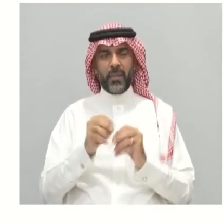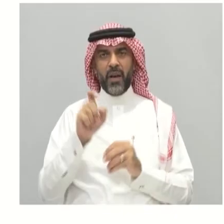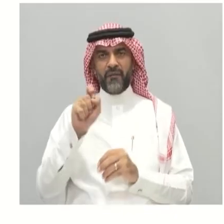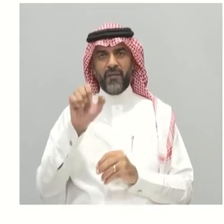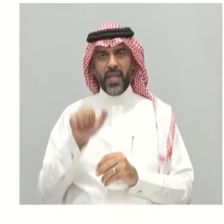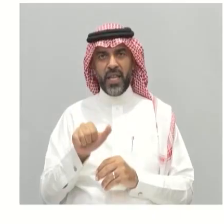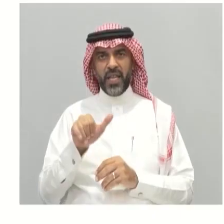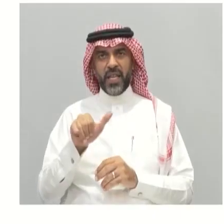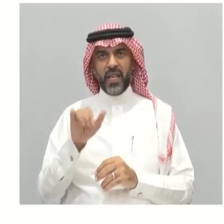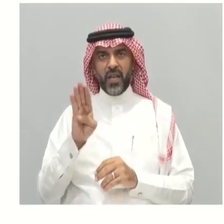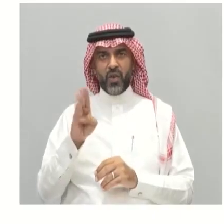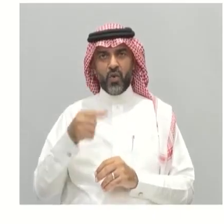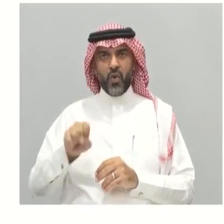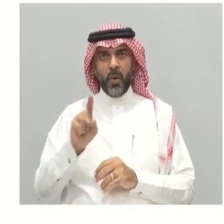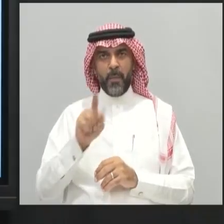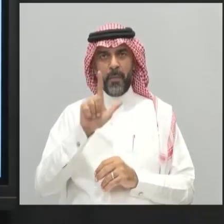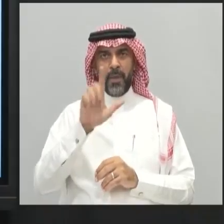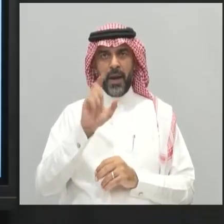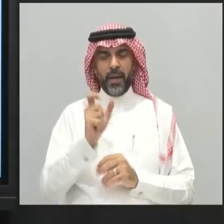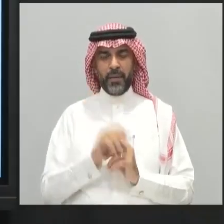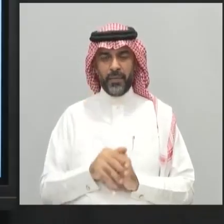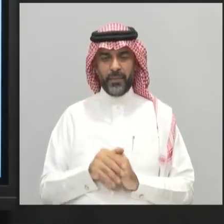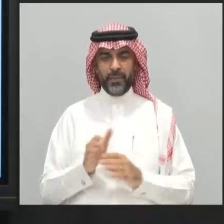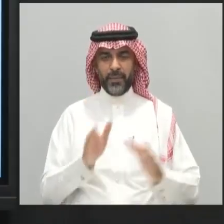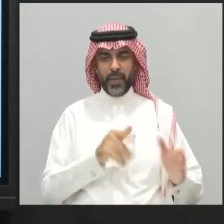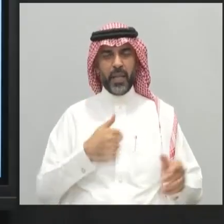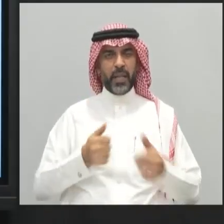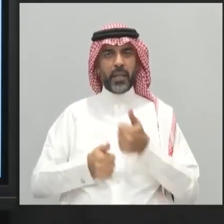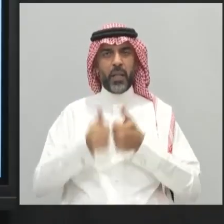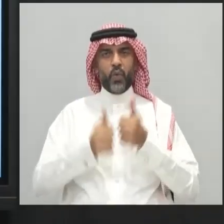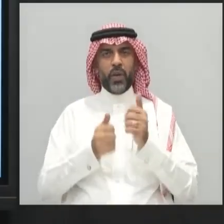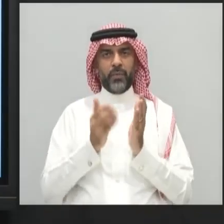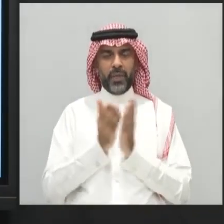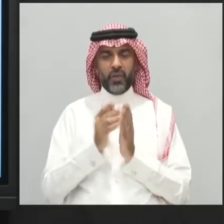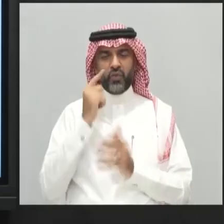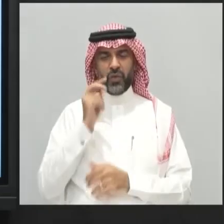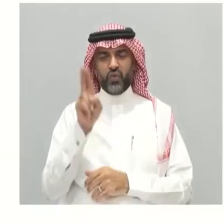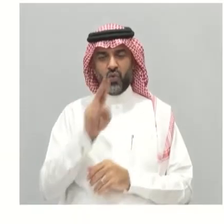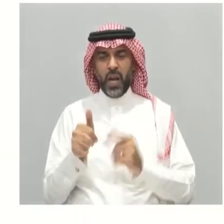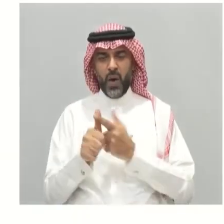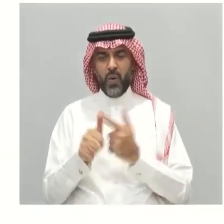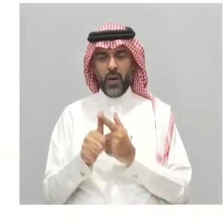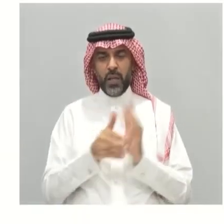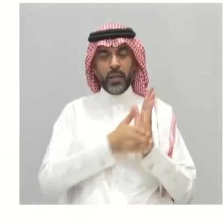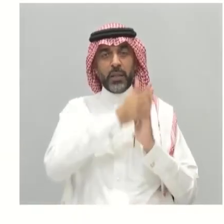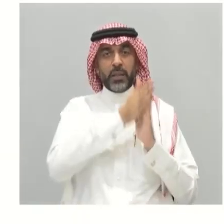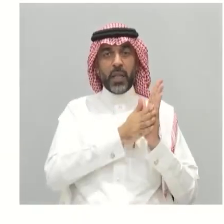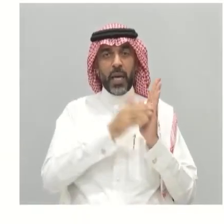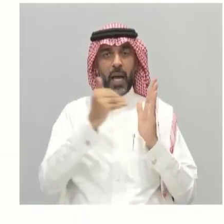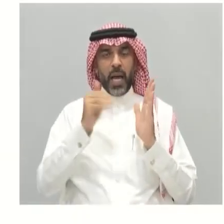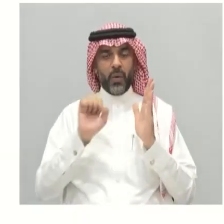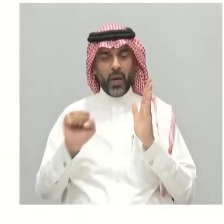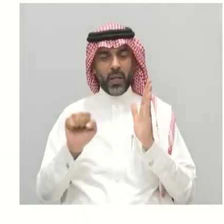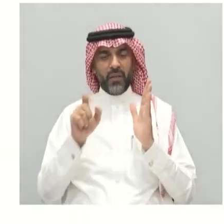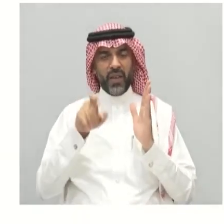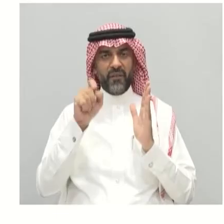الفيكو وهنا طبعا نصل الى تقويم درسنا لهذا اليوم السؤال الاول يتركب الجدار الخلوي في الفطريات